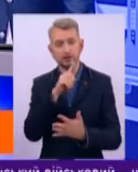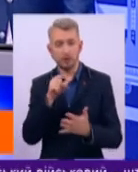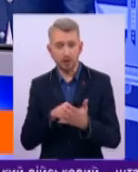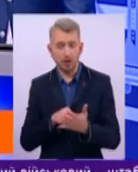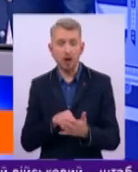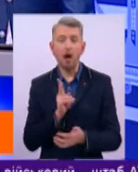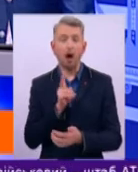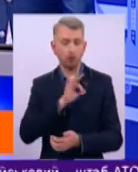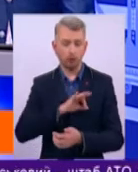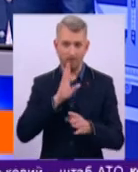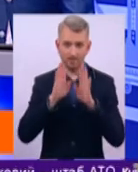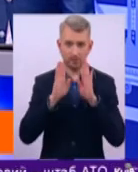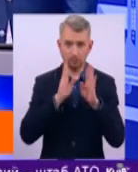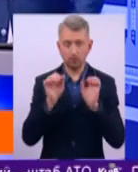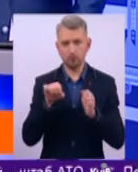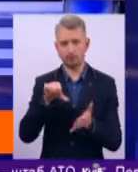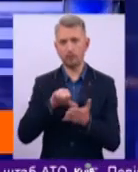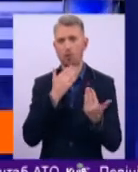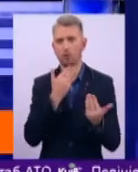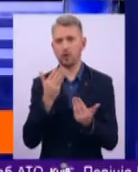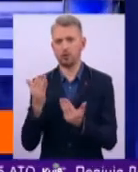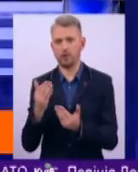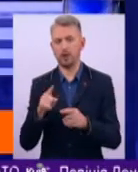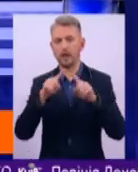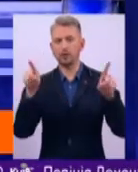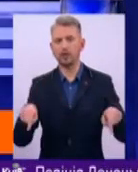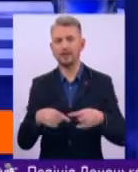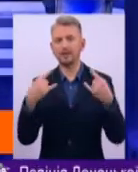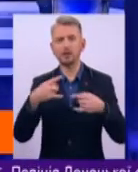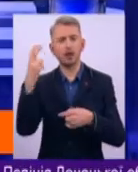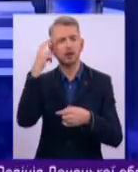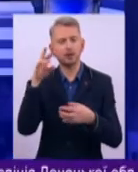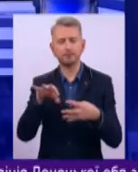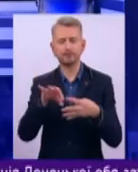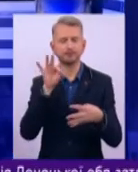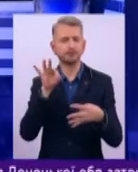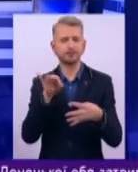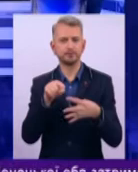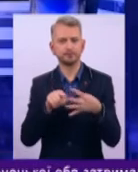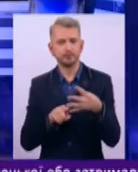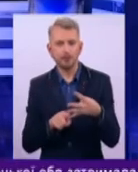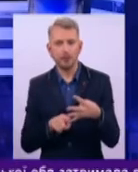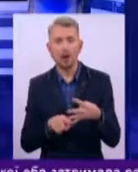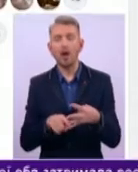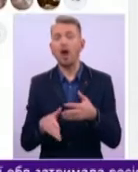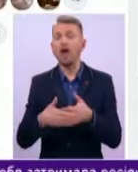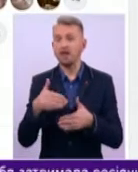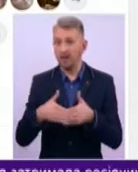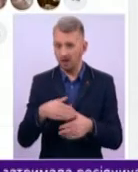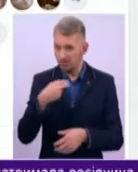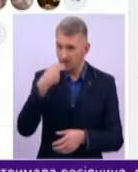Користувачі Facebook можуть стати учасниками опитування. На сторінці телеканал «Київ» проголосуйте. Запитання наступне. Чи є санкції